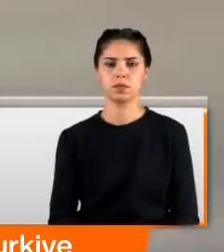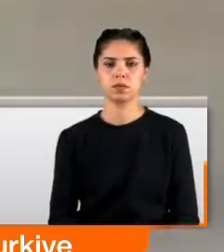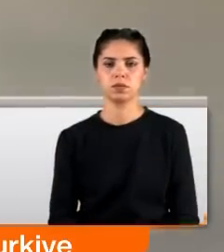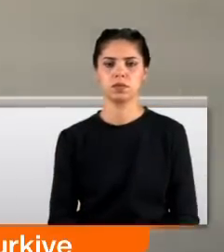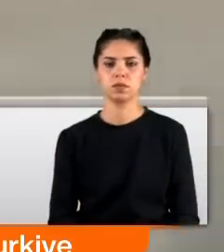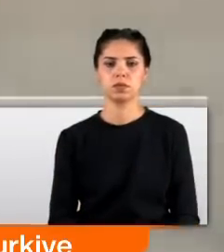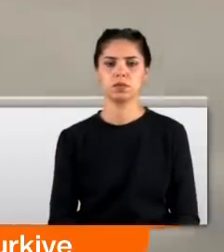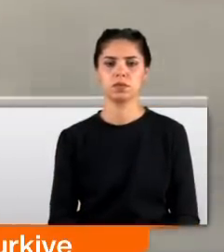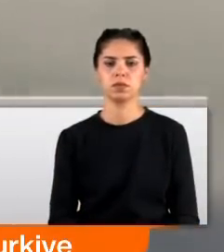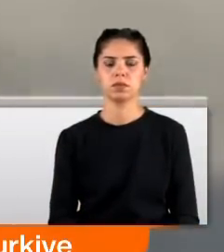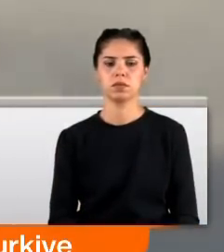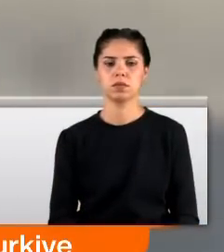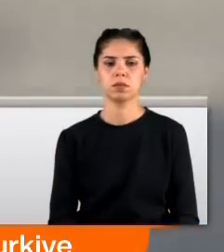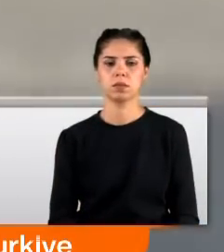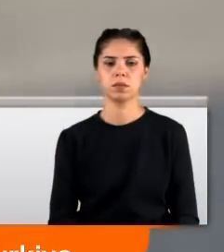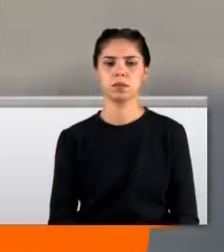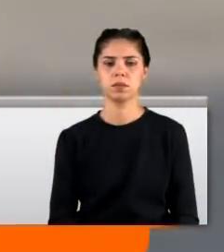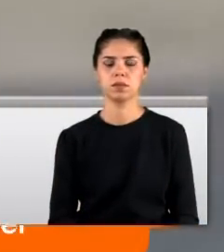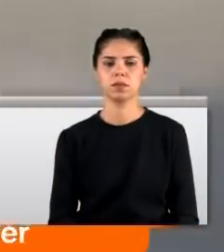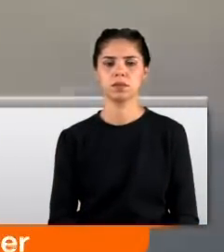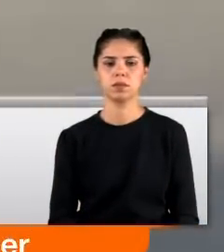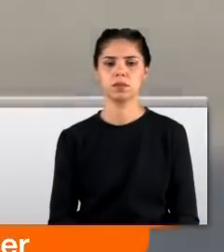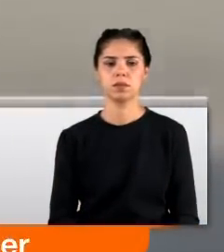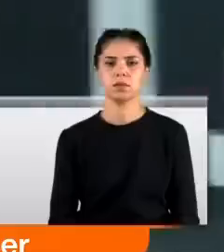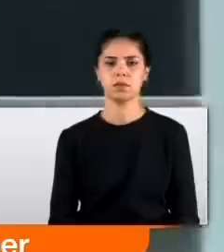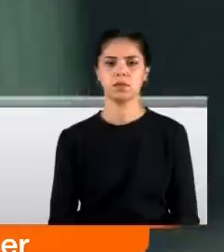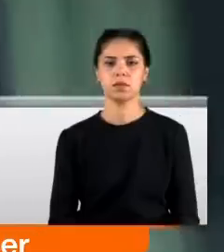var, defnedemiyoruz. Burada mağdur